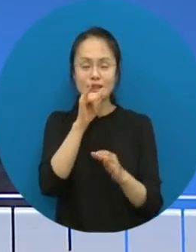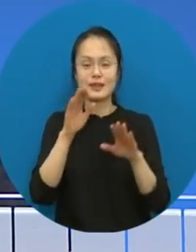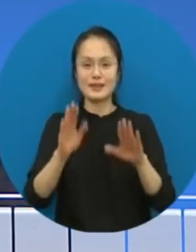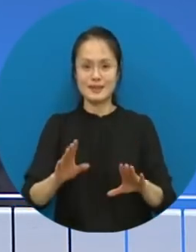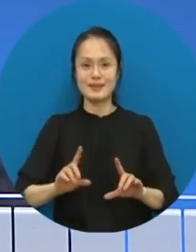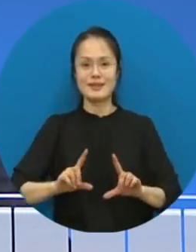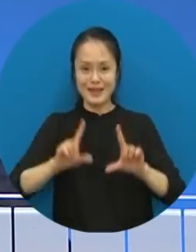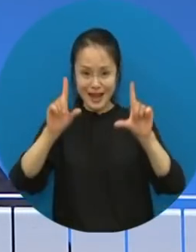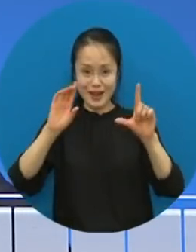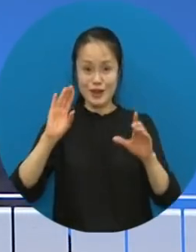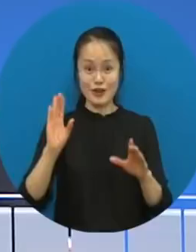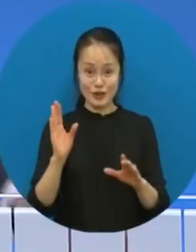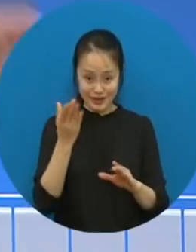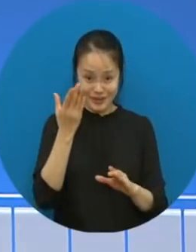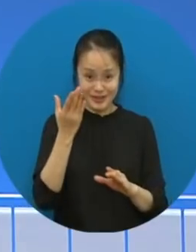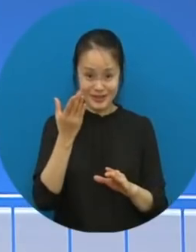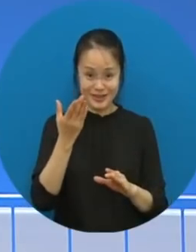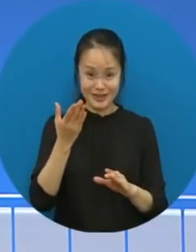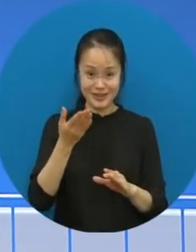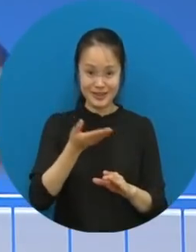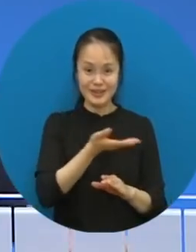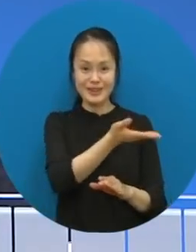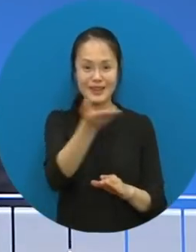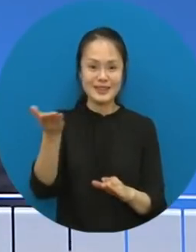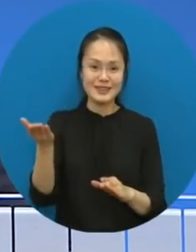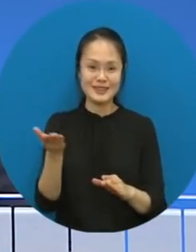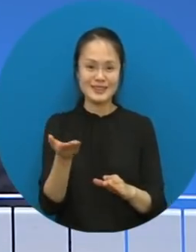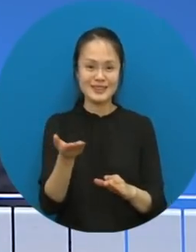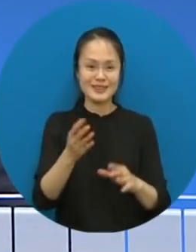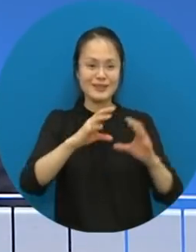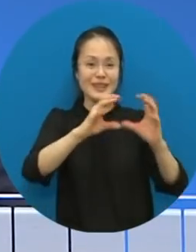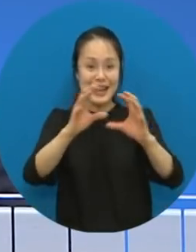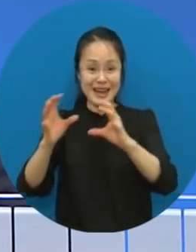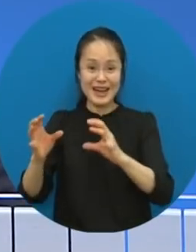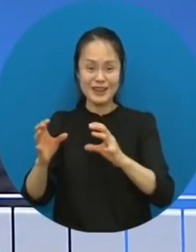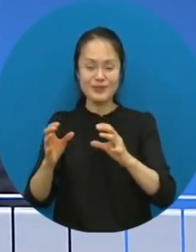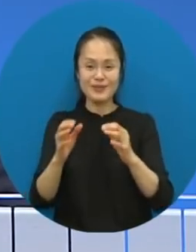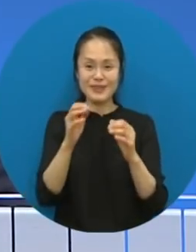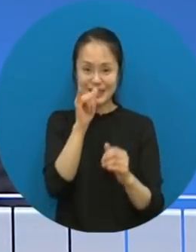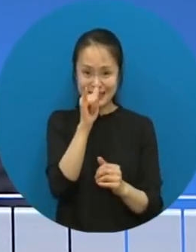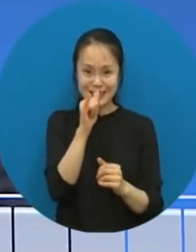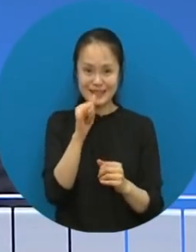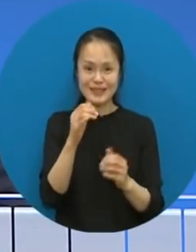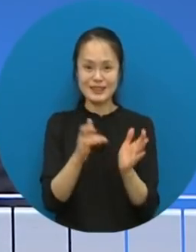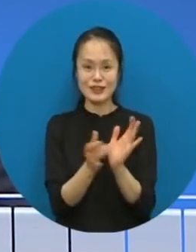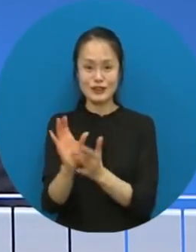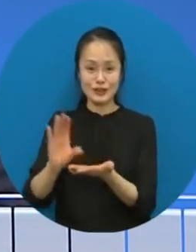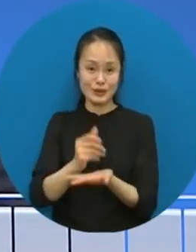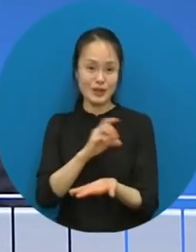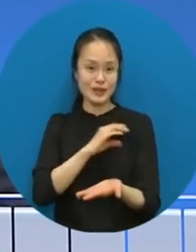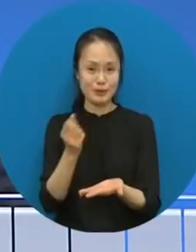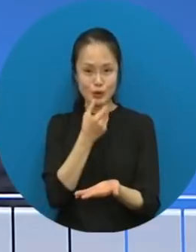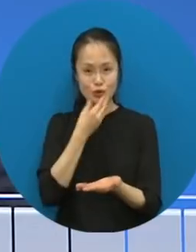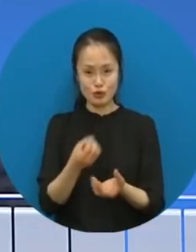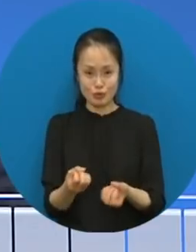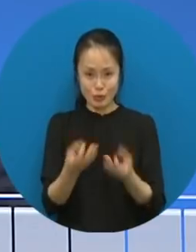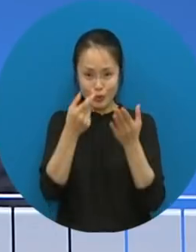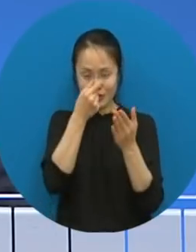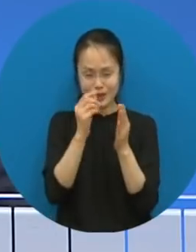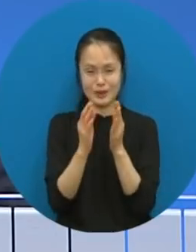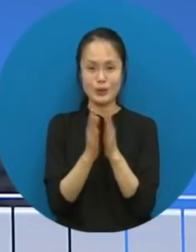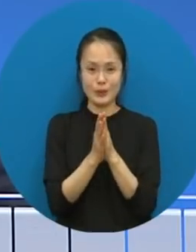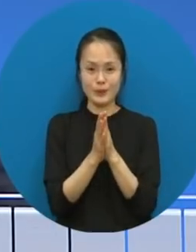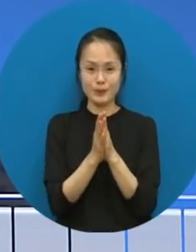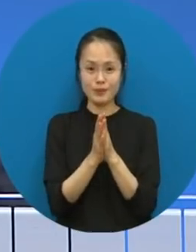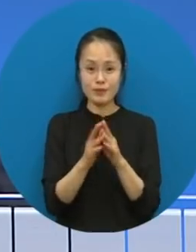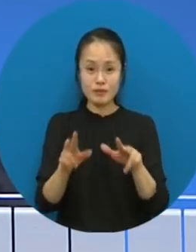있기를 당신에 있는 그 도시에 있기를 예수의 이름으로 축복하며 기도합니다 이 시간 같이